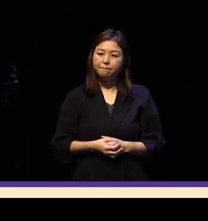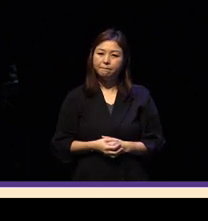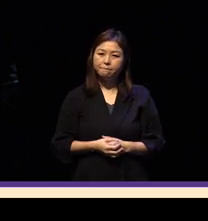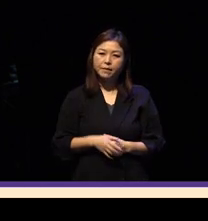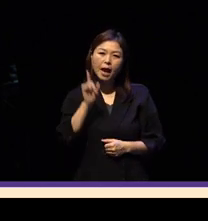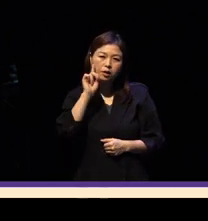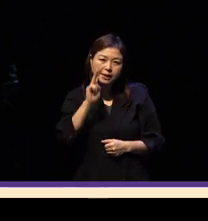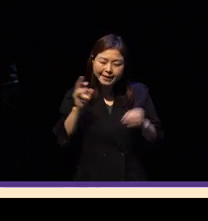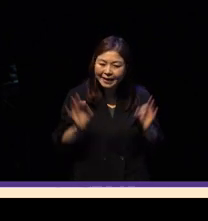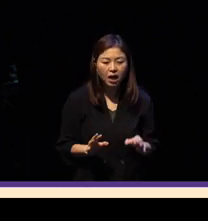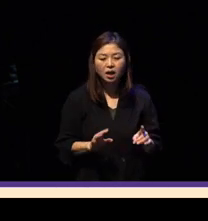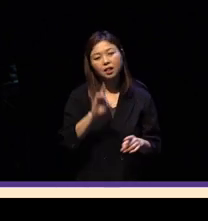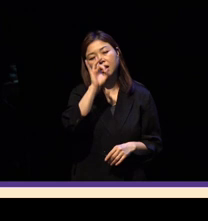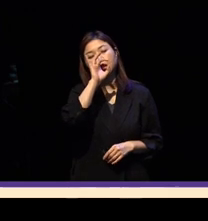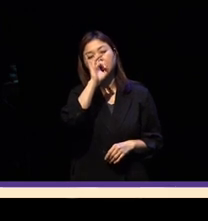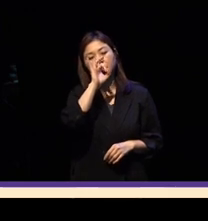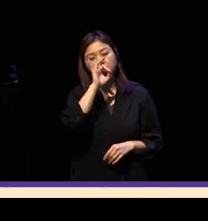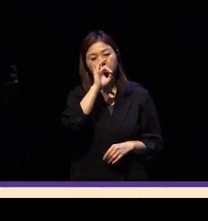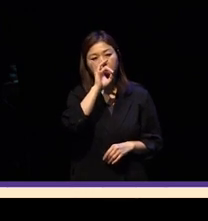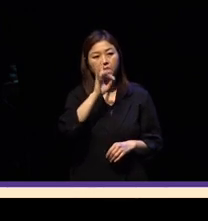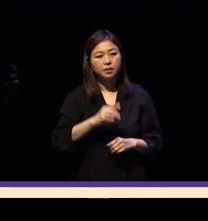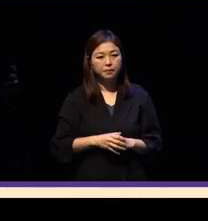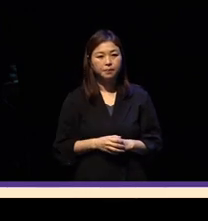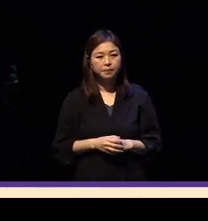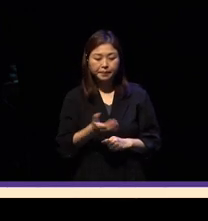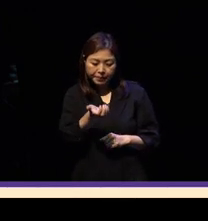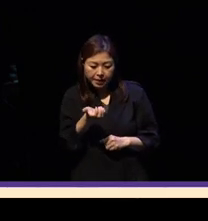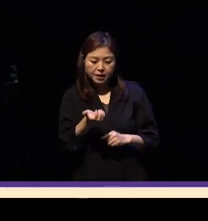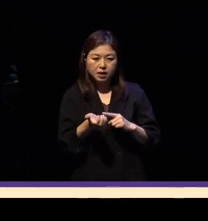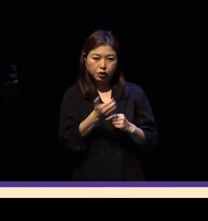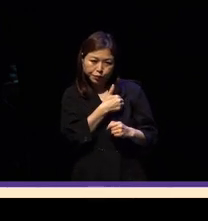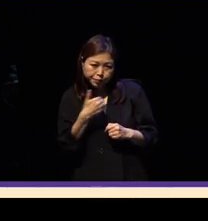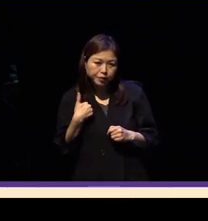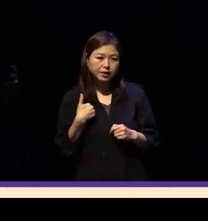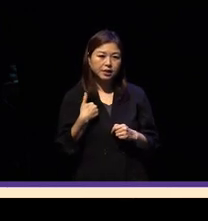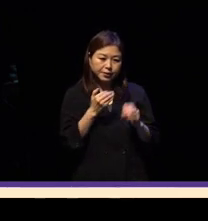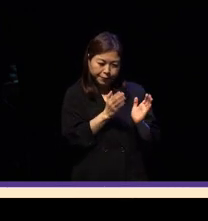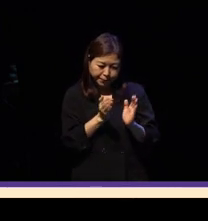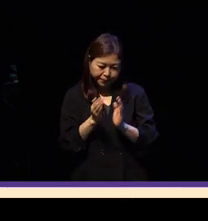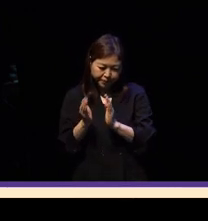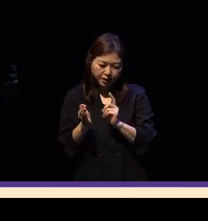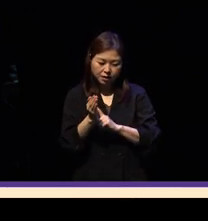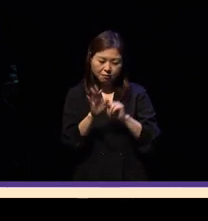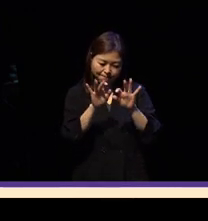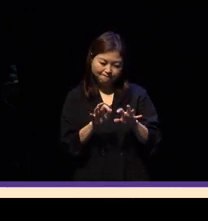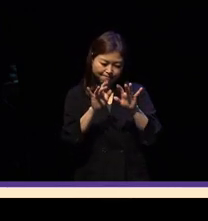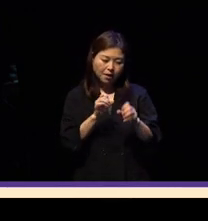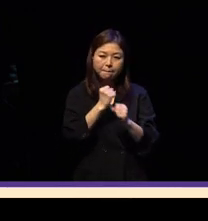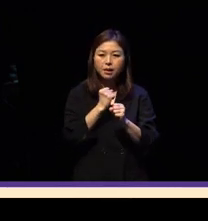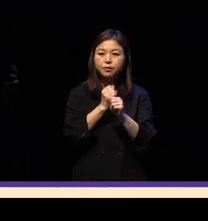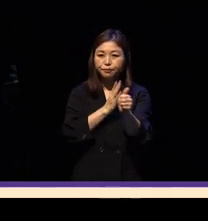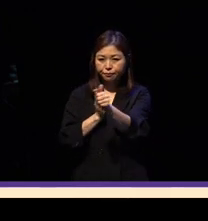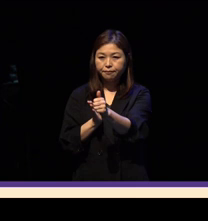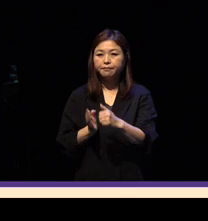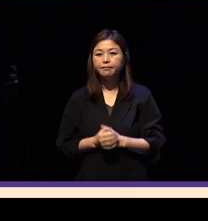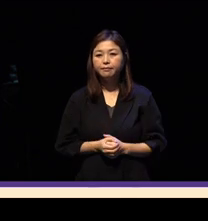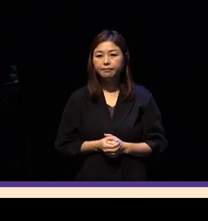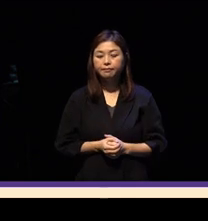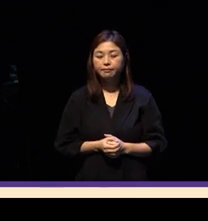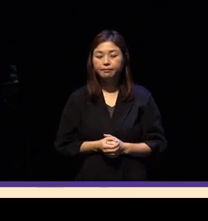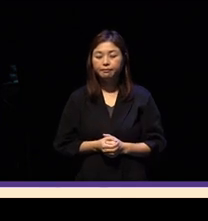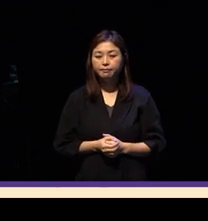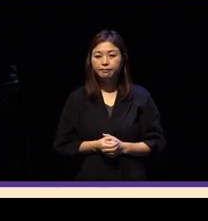하루 이틀에 작성될 수 있는 자료가 아닌 만큼 미리 충분한 기간을 두고 작성해 주십사 요청을 드리고요.